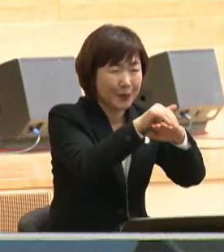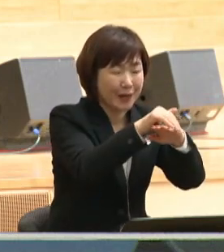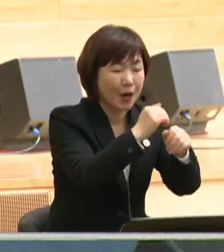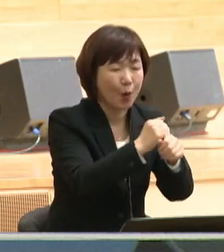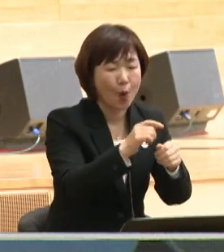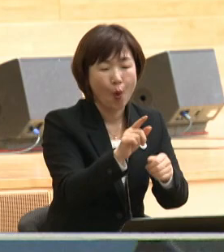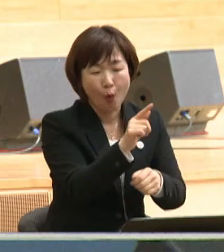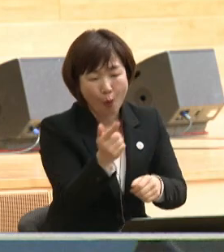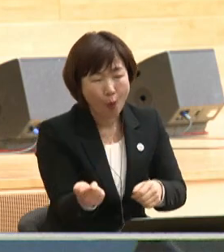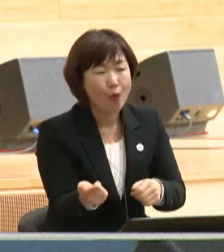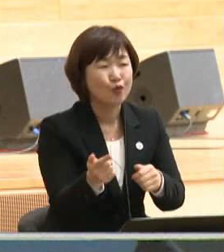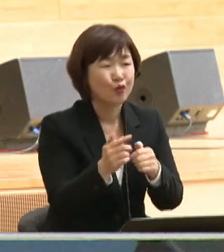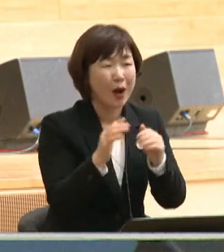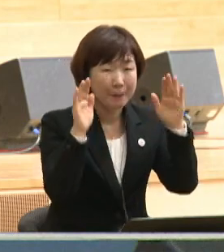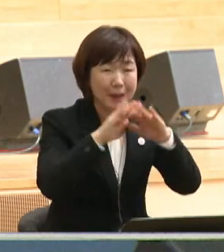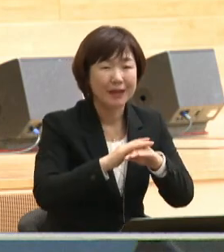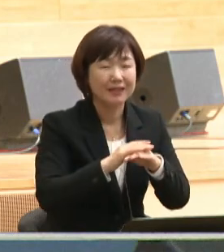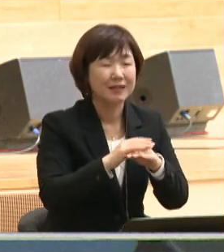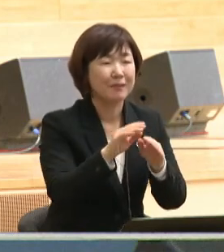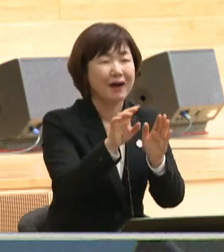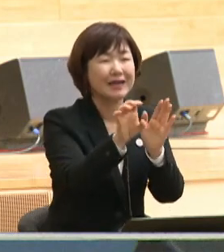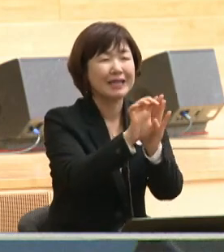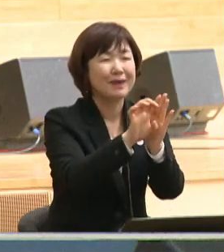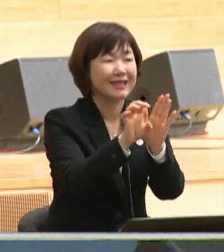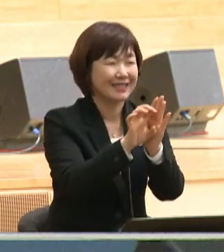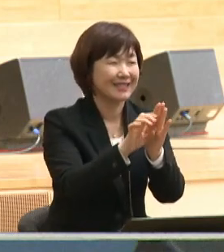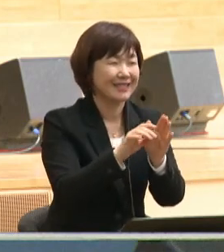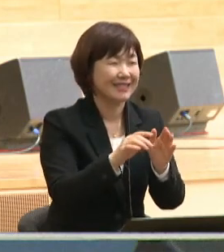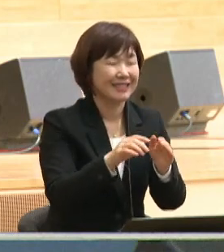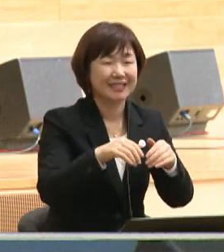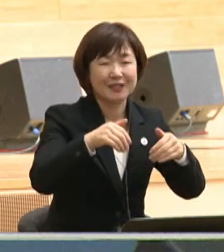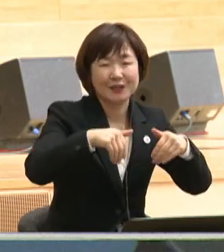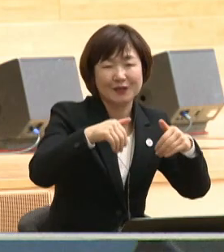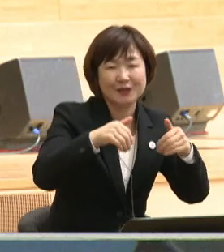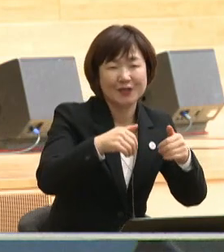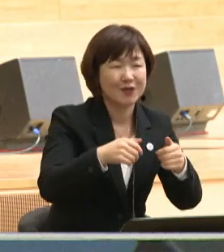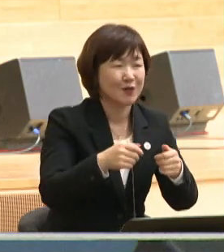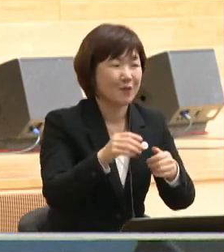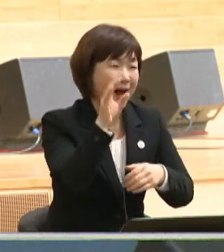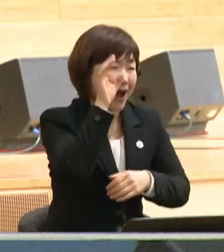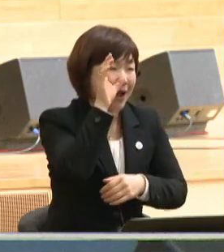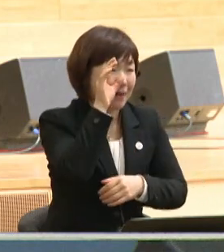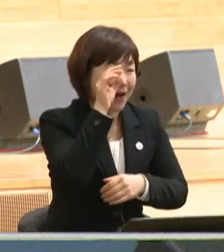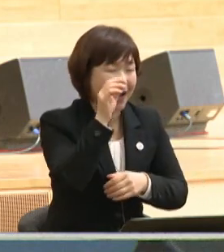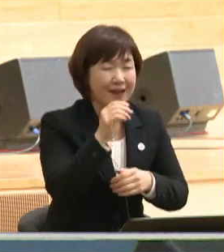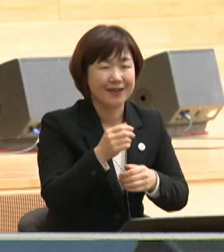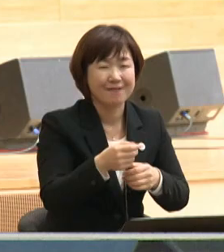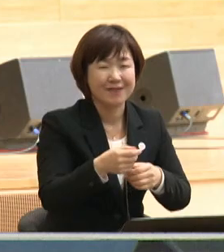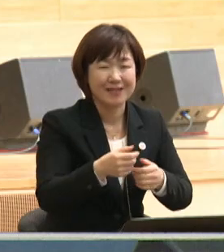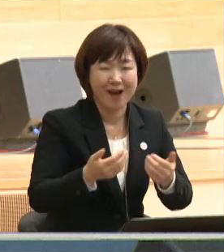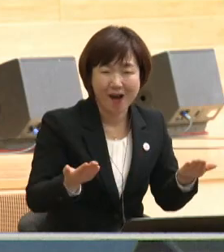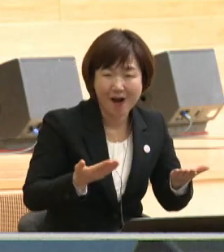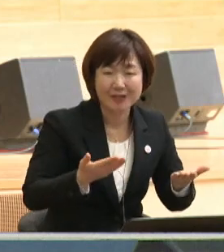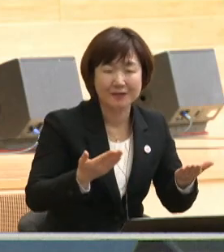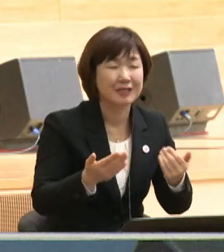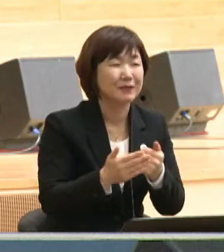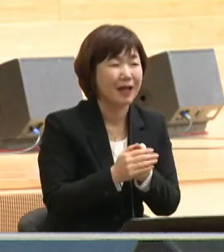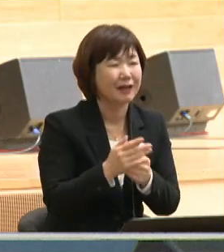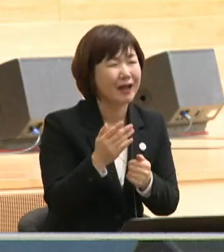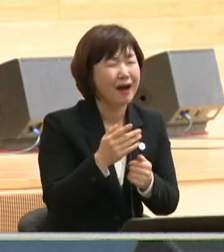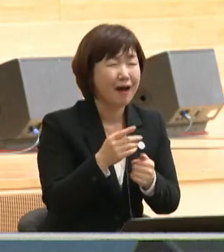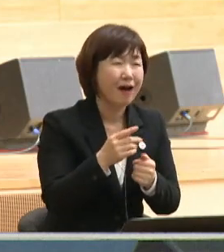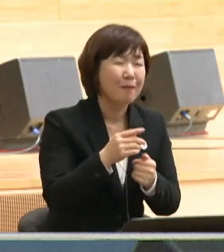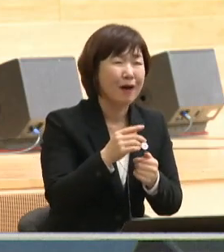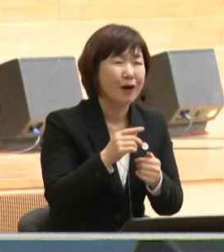밤늦게까지는 막 이마트 카트 밀면서 그렇게 살았습니다 그렇게 청년시절을 보내다 보니까 늘 빠듯한 생활을